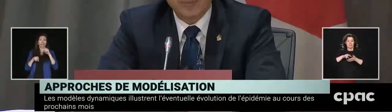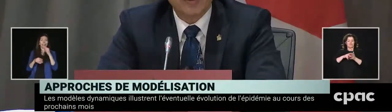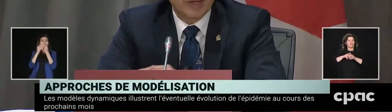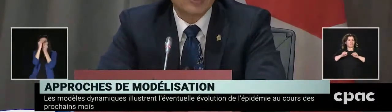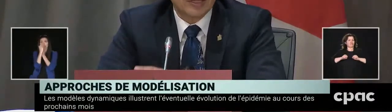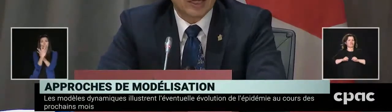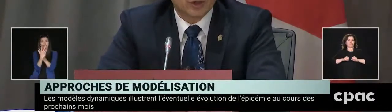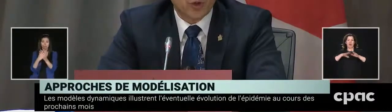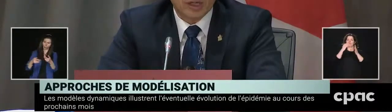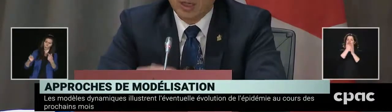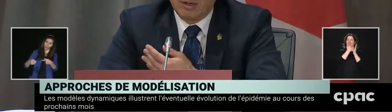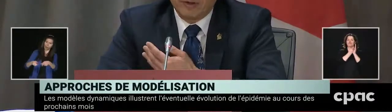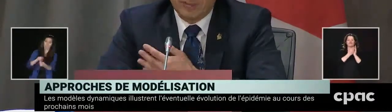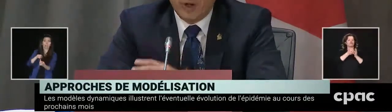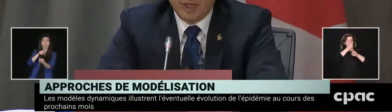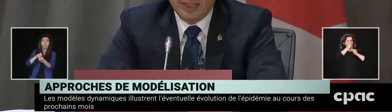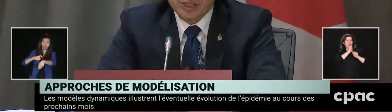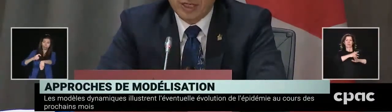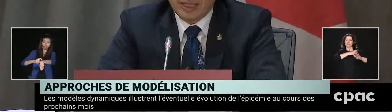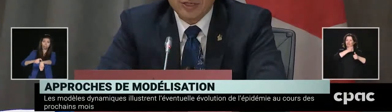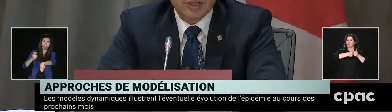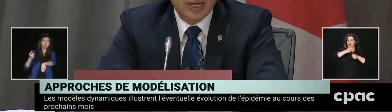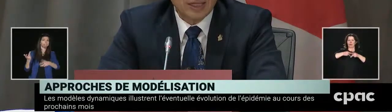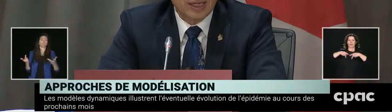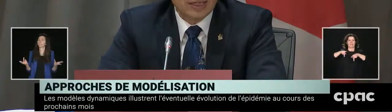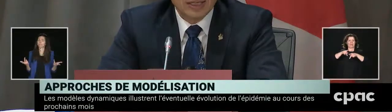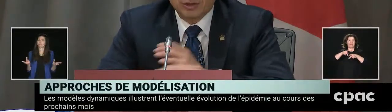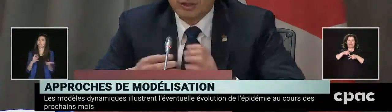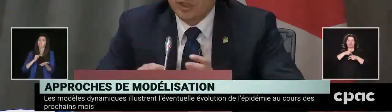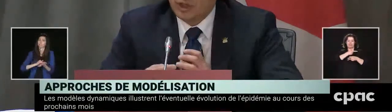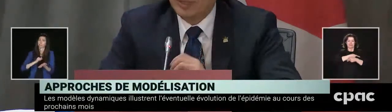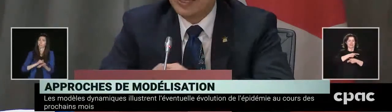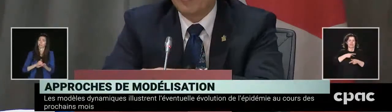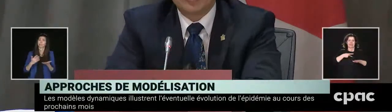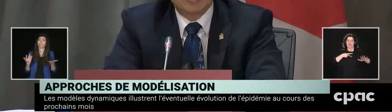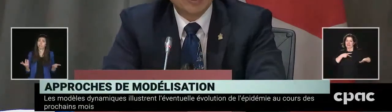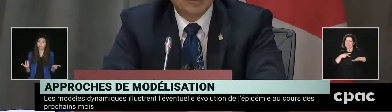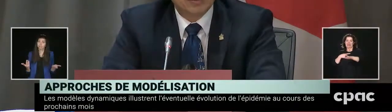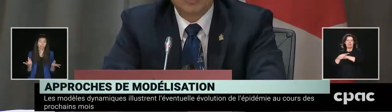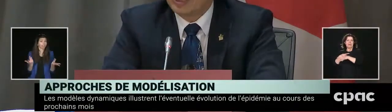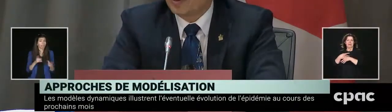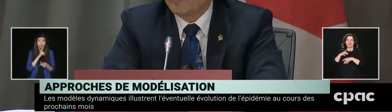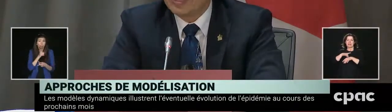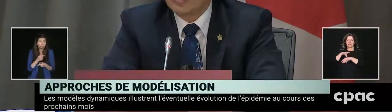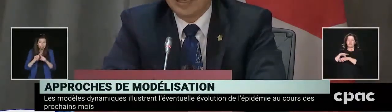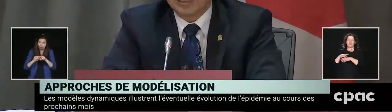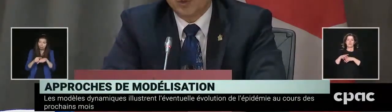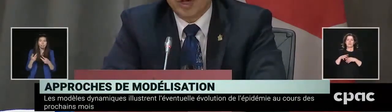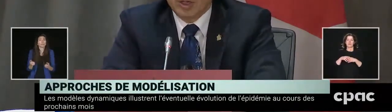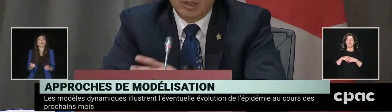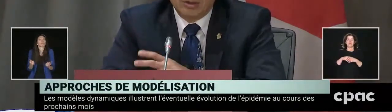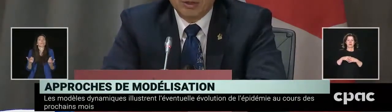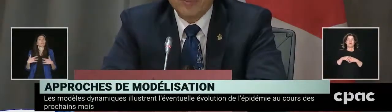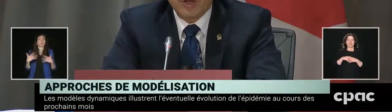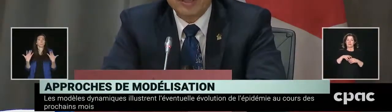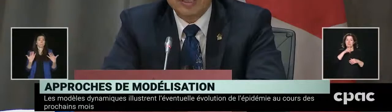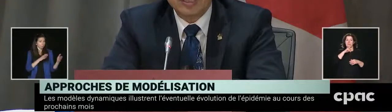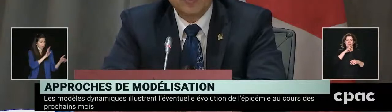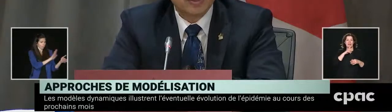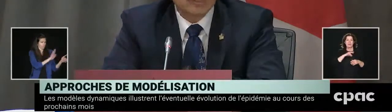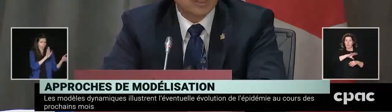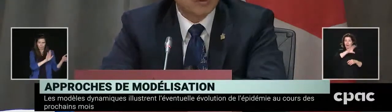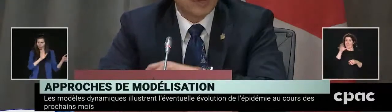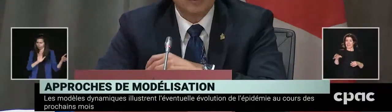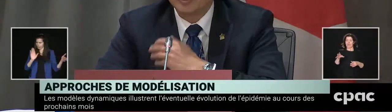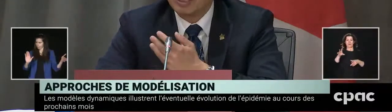place par chaque province et territoire. Vraiment, à l'échelle nationale, c'est une somme des épidémies de toutes les provinces et territoires. Donc, je pense